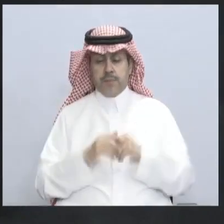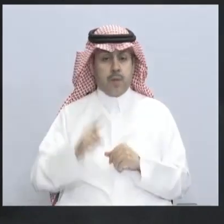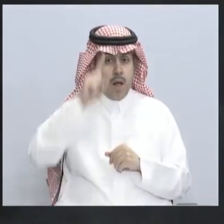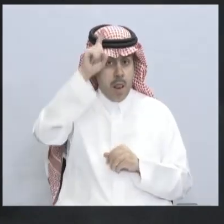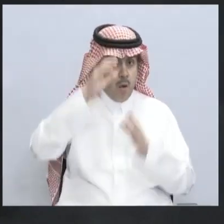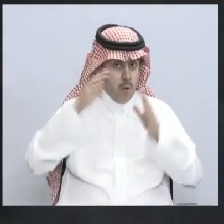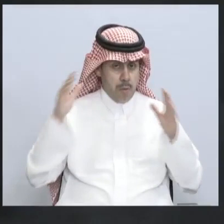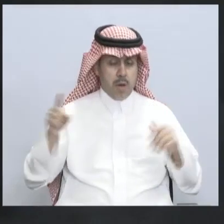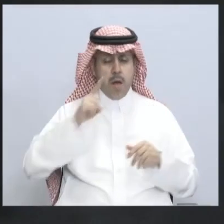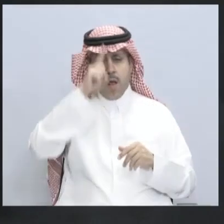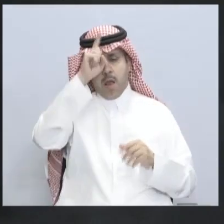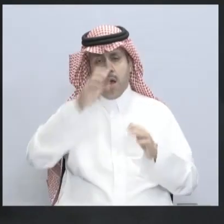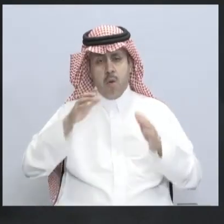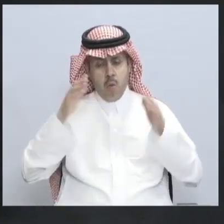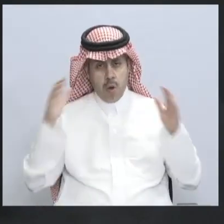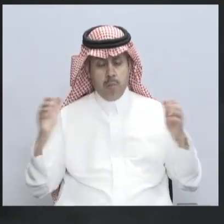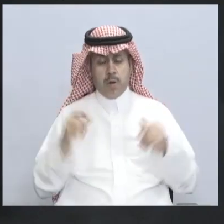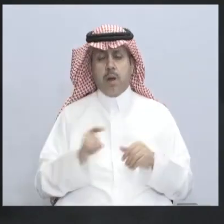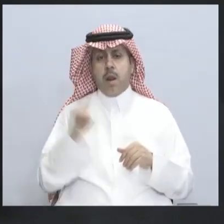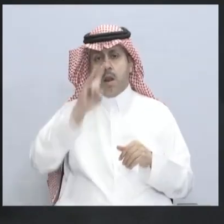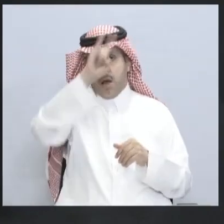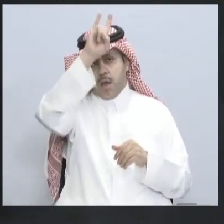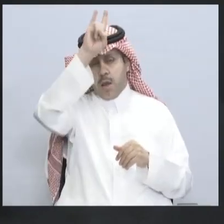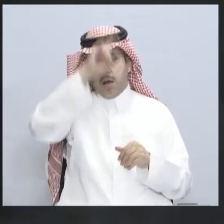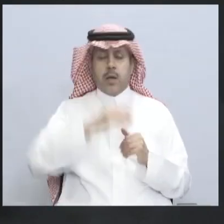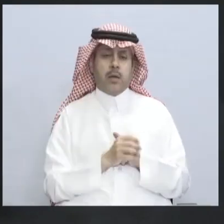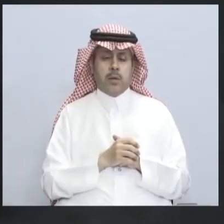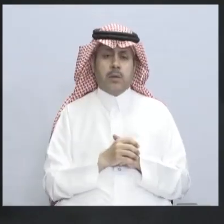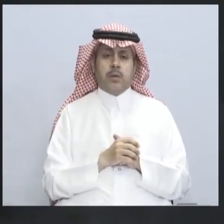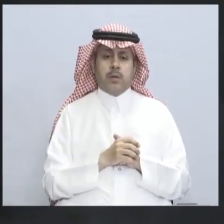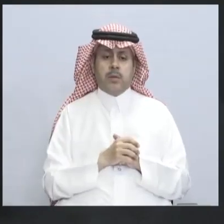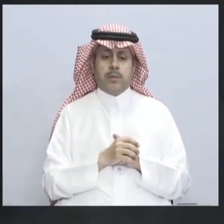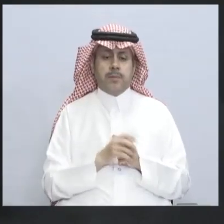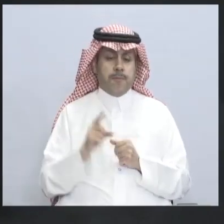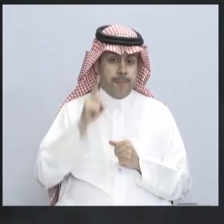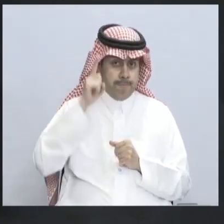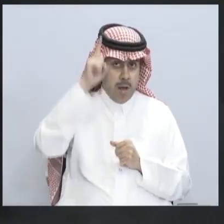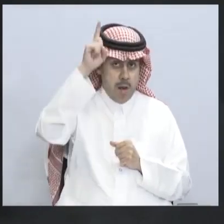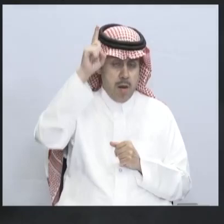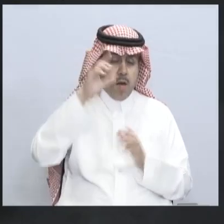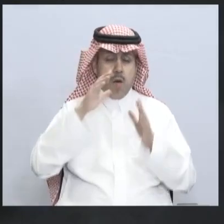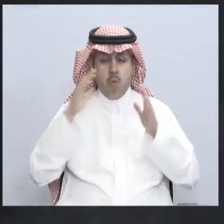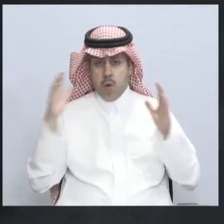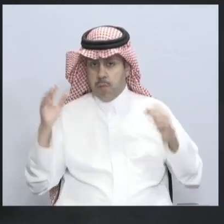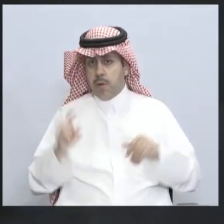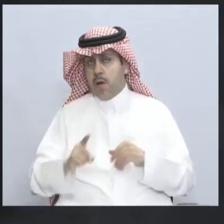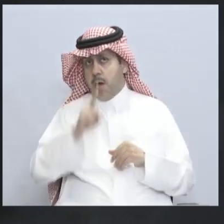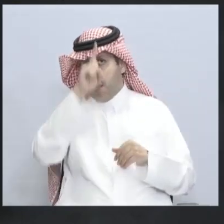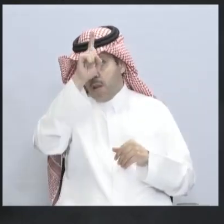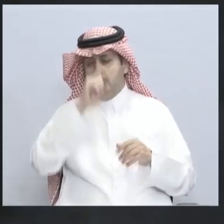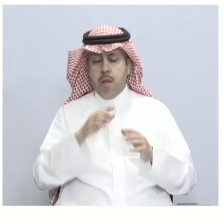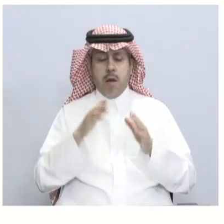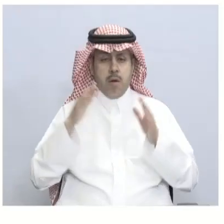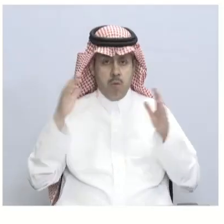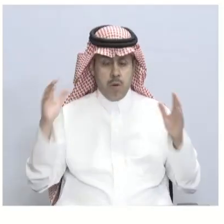الله اكبر الله اكبر لا اله الا الله والله اكبر